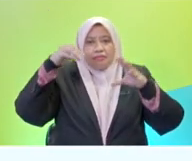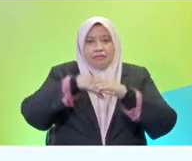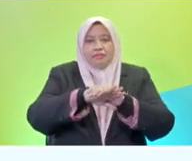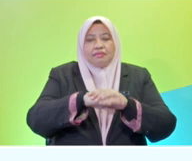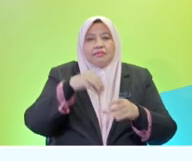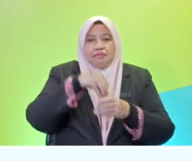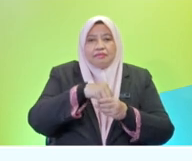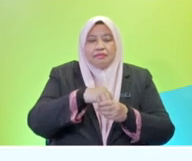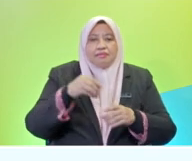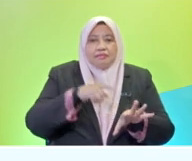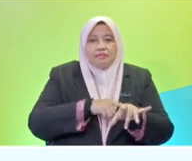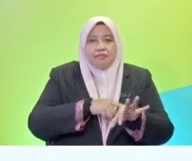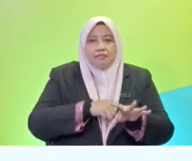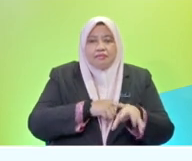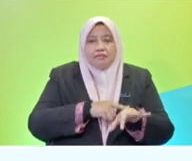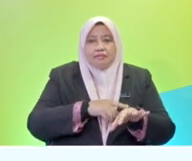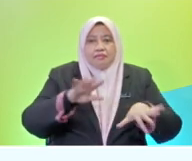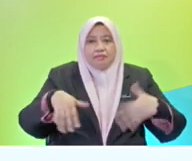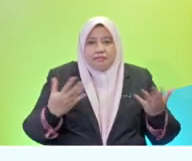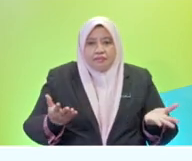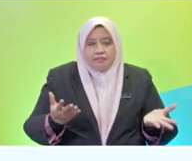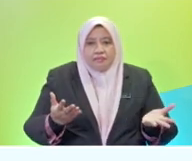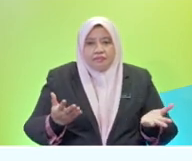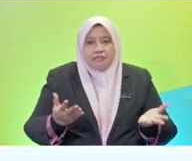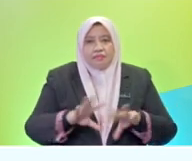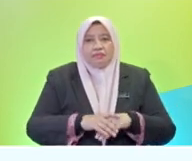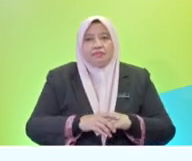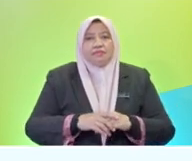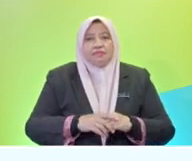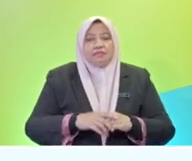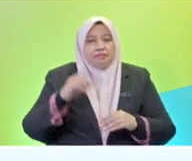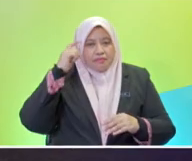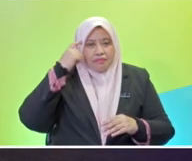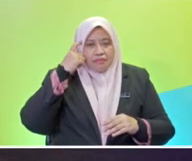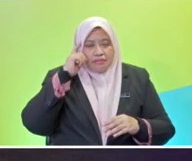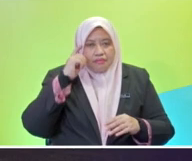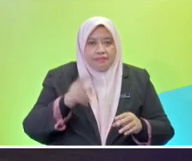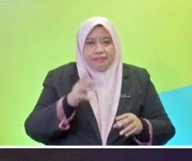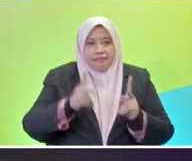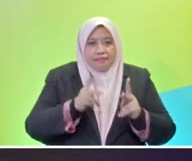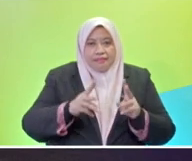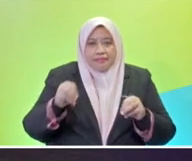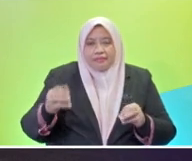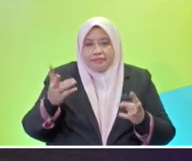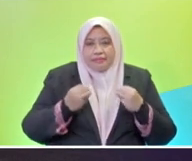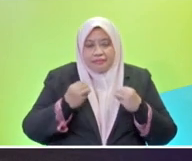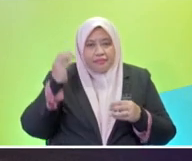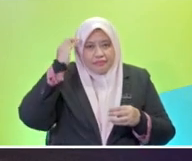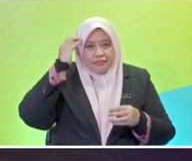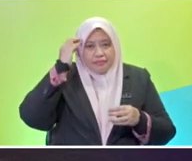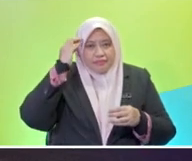dalam daun ni? Macam mana? Macam mana? Saya pun tak tahu. Kalau murid-murid semua nak tahu, Akmal nak